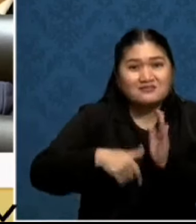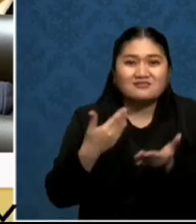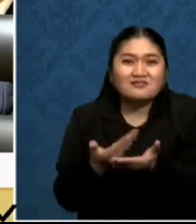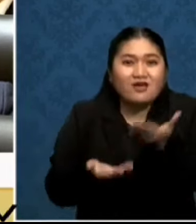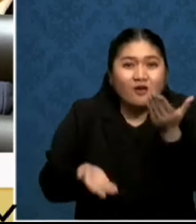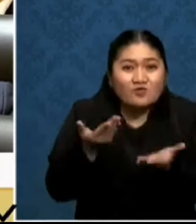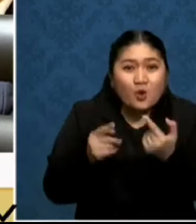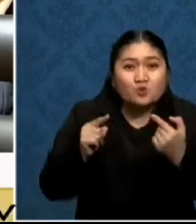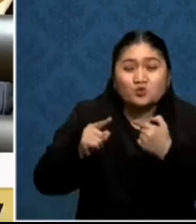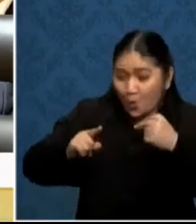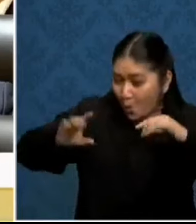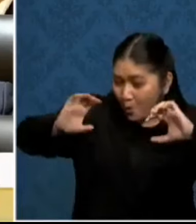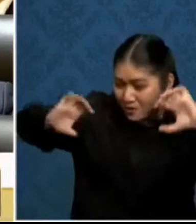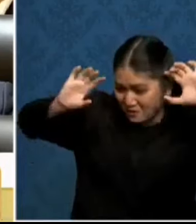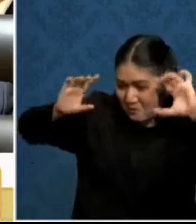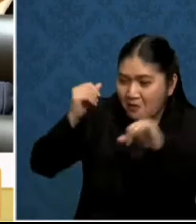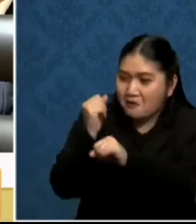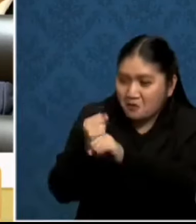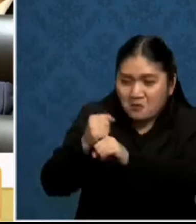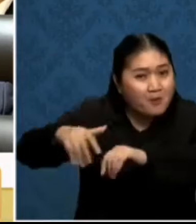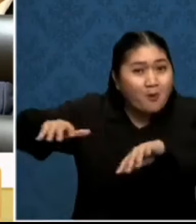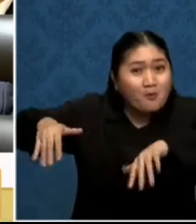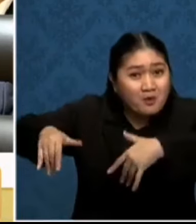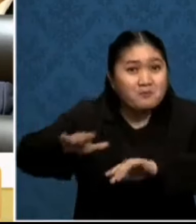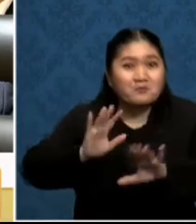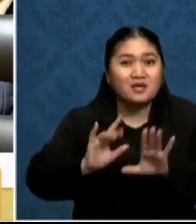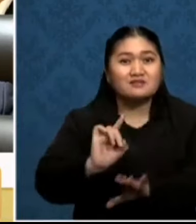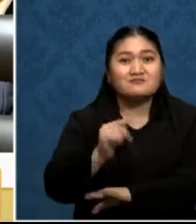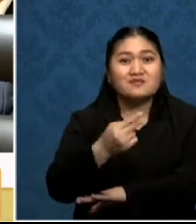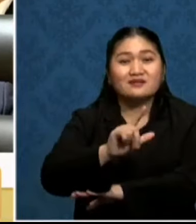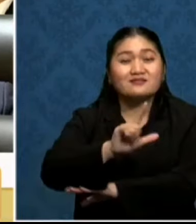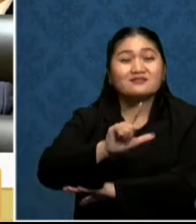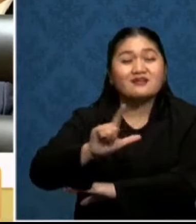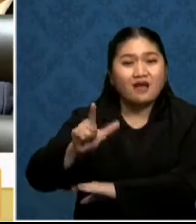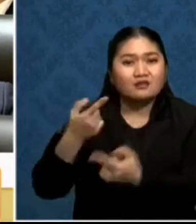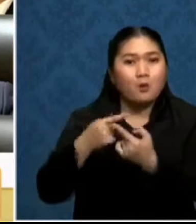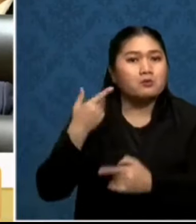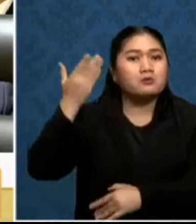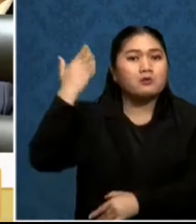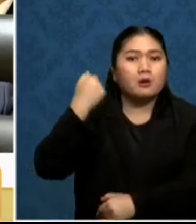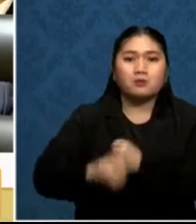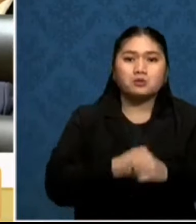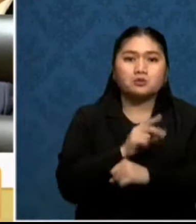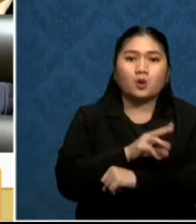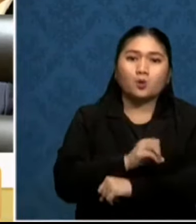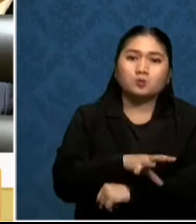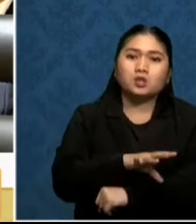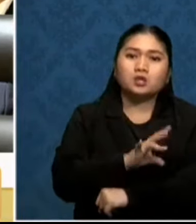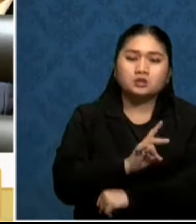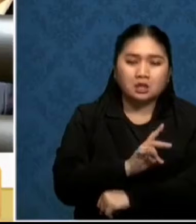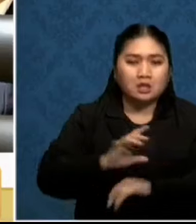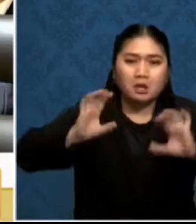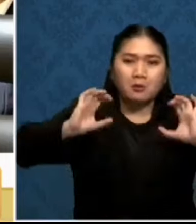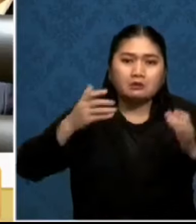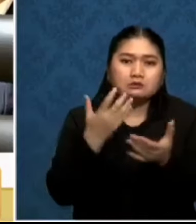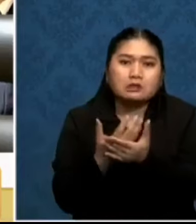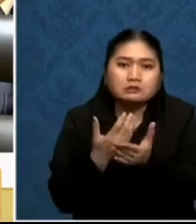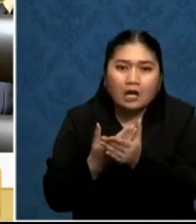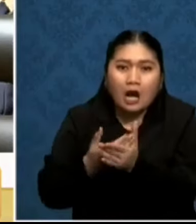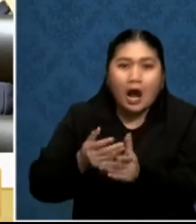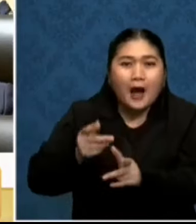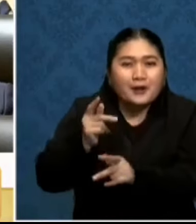จากฝีมือรัฐบาลเพิ่มขึ้นมาสักหมื่นล้านแม้ที่ผ่านมางบ 67รัฐบาลเก็บรายได้ต่ำเป้า